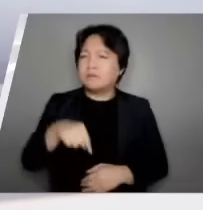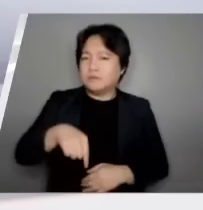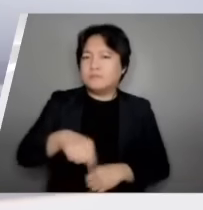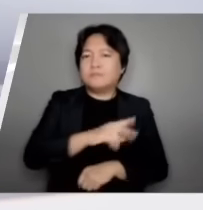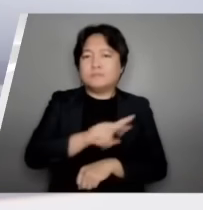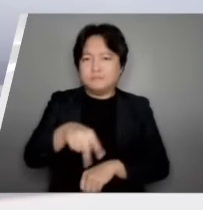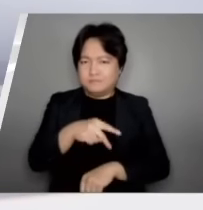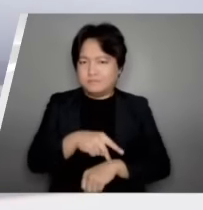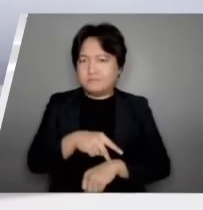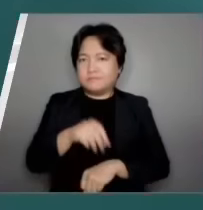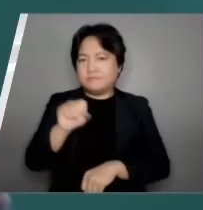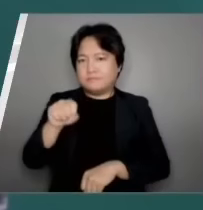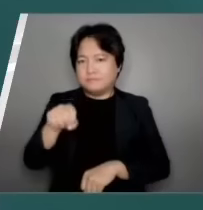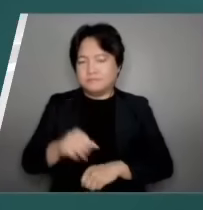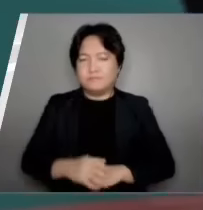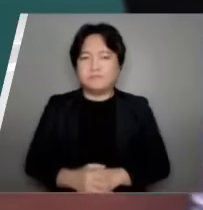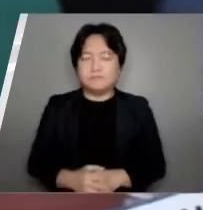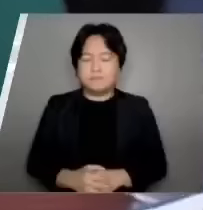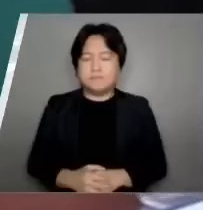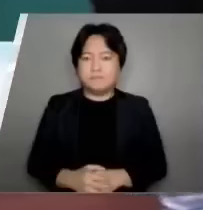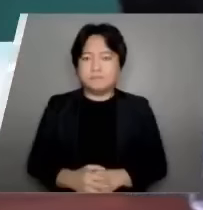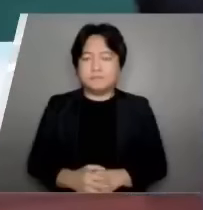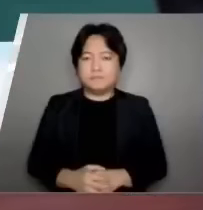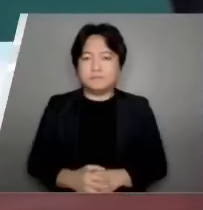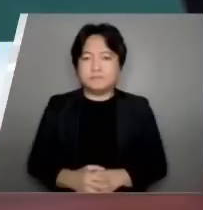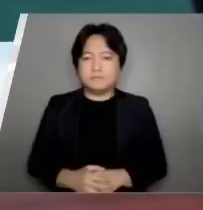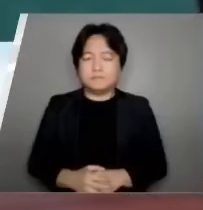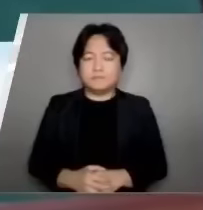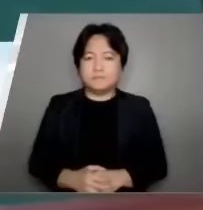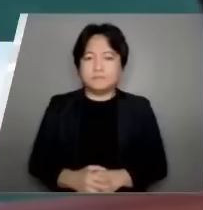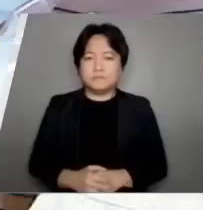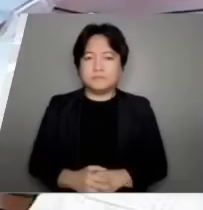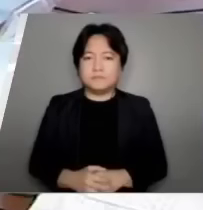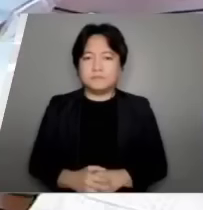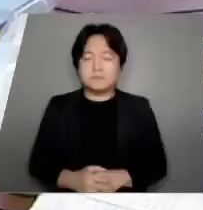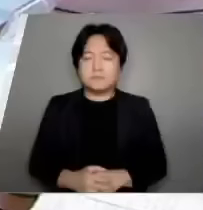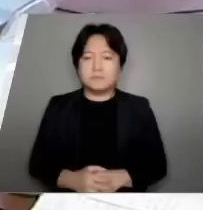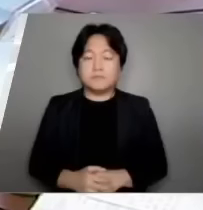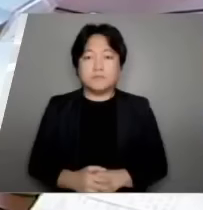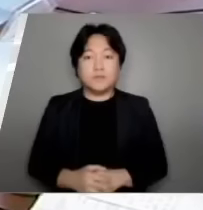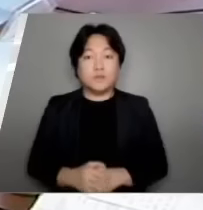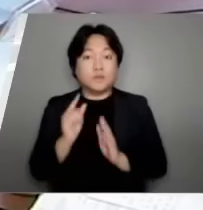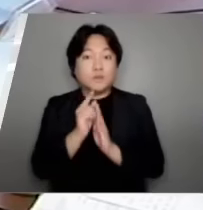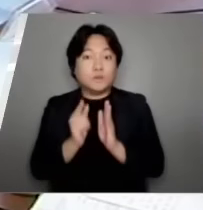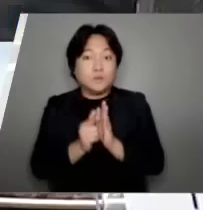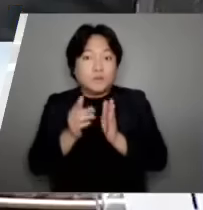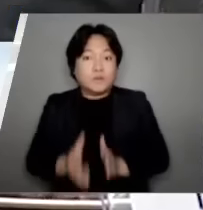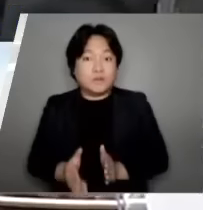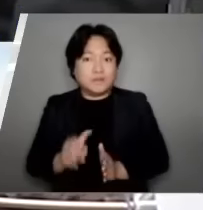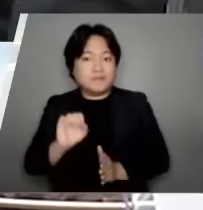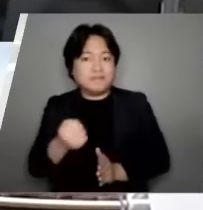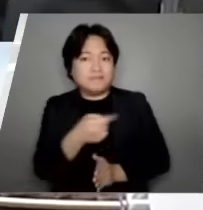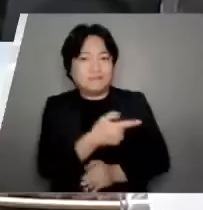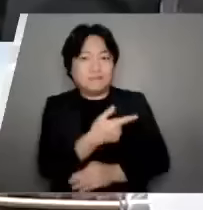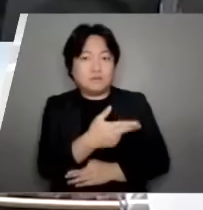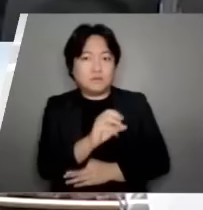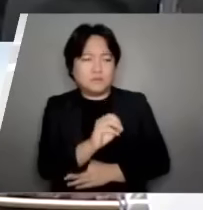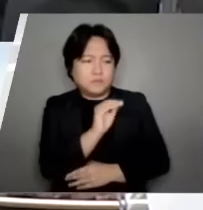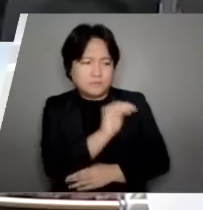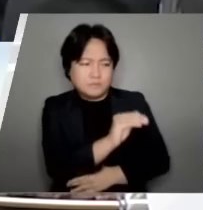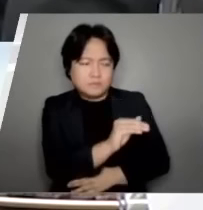yung assurance niya sa akin. Kinukumbinsi raw ng kanyang mga abogado si Guo na magpakita na sa Senado, pero matindi raw ang